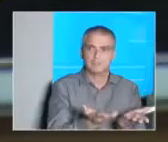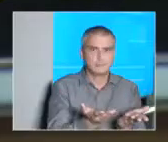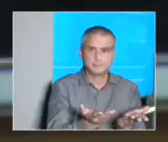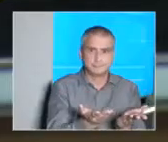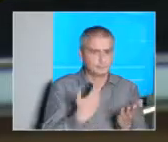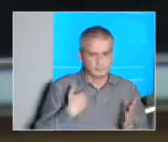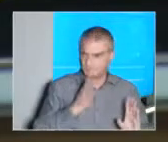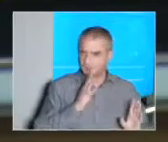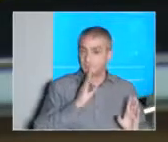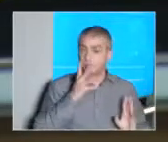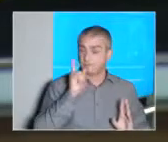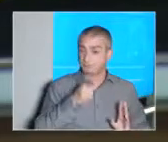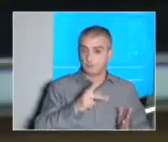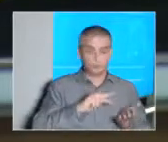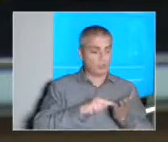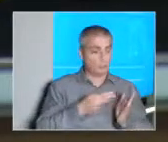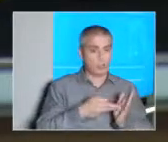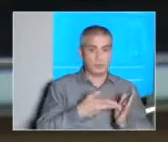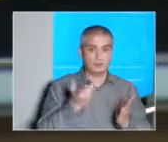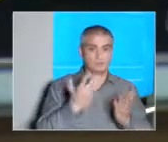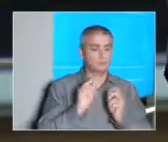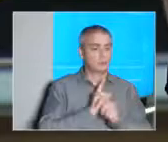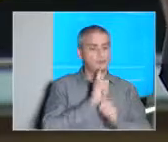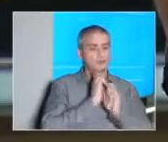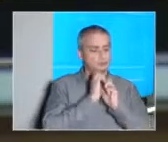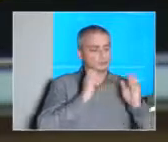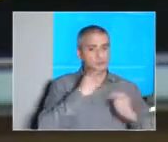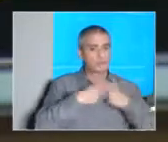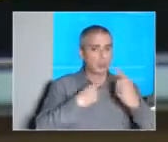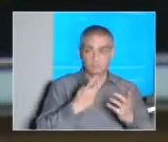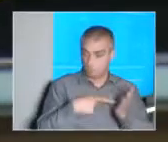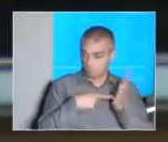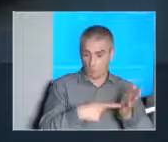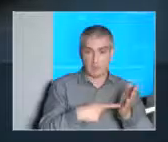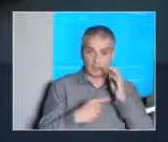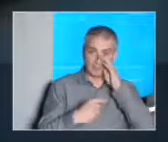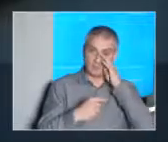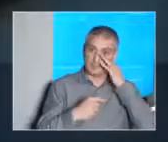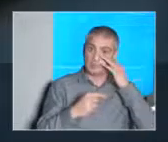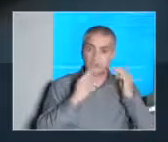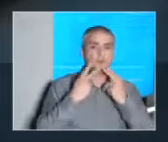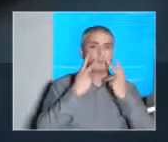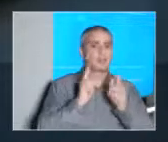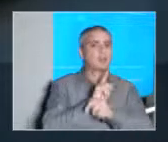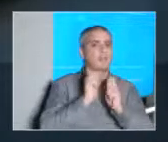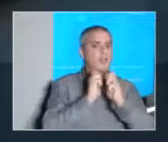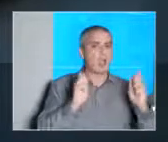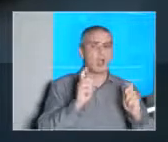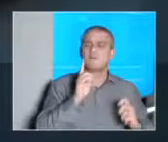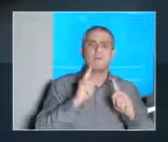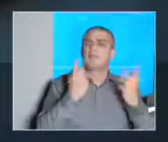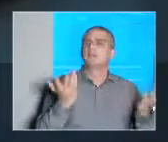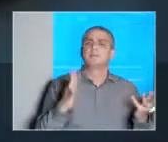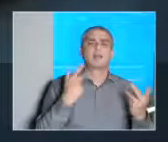בעיה, אין לי שום בעיה. יש כאן מתווה, שהוא מתווה ארוך שנים, שמראה שיש פתרונות ארוכי טווח. אבל מה